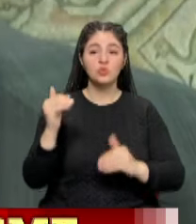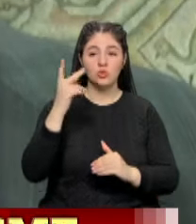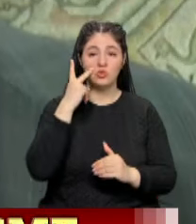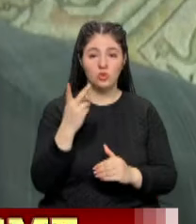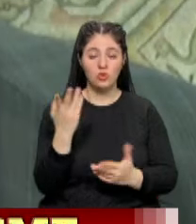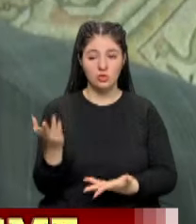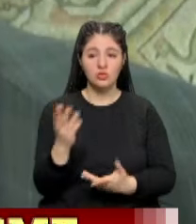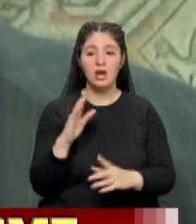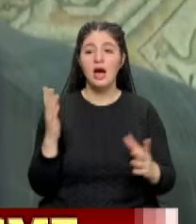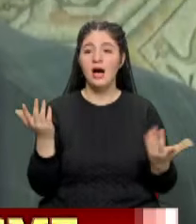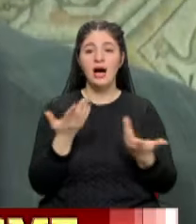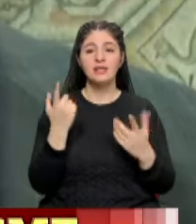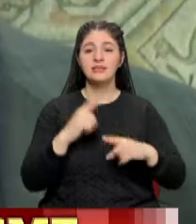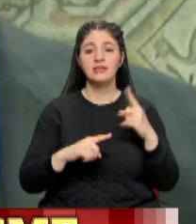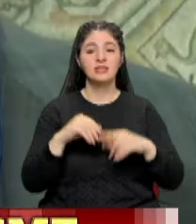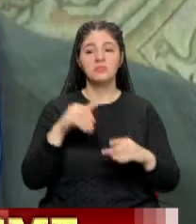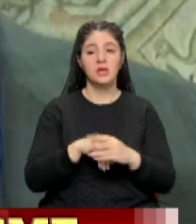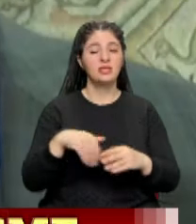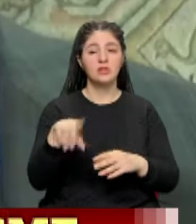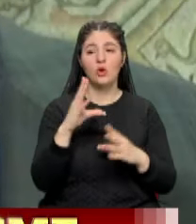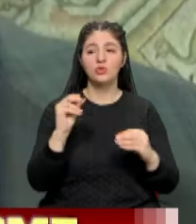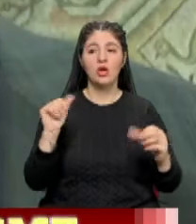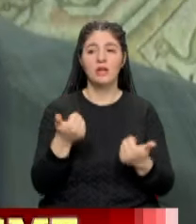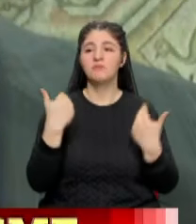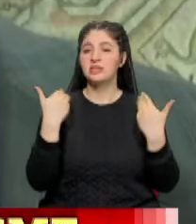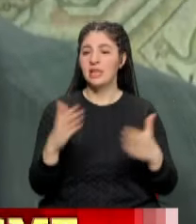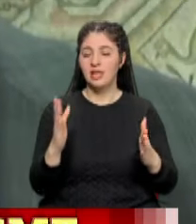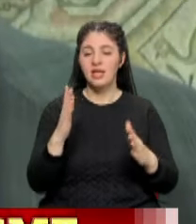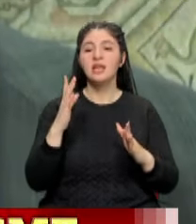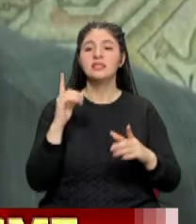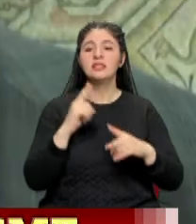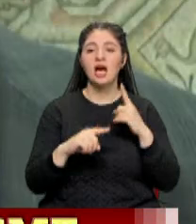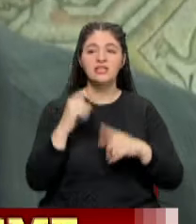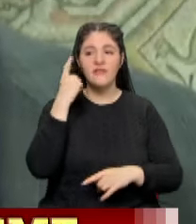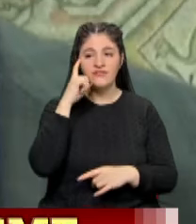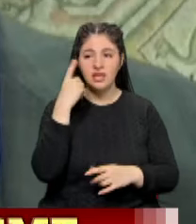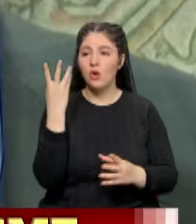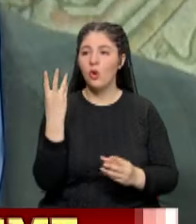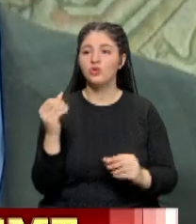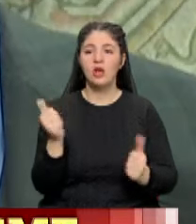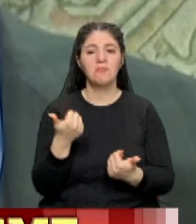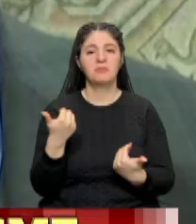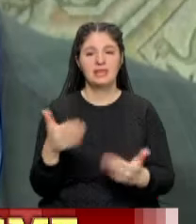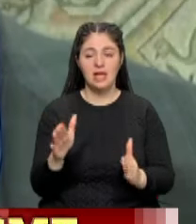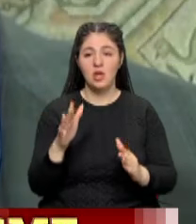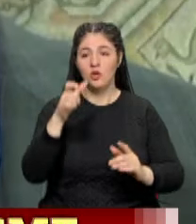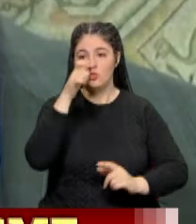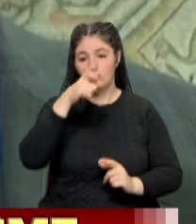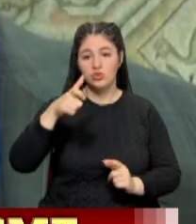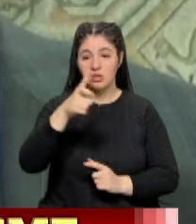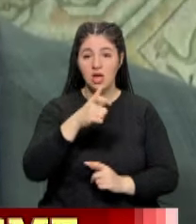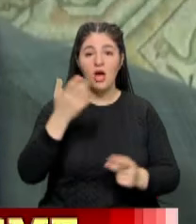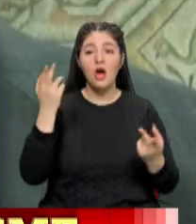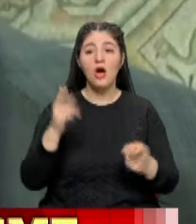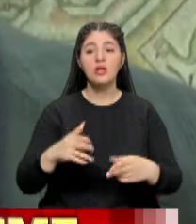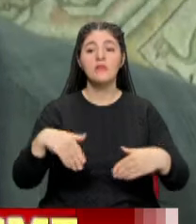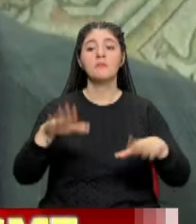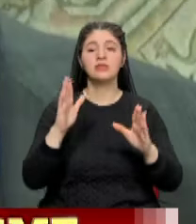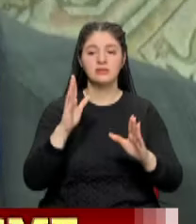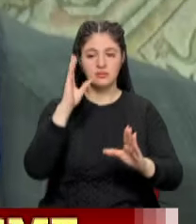görüyoruz. Hangi siyasi partiden olursa olsun, siyasi fikri ne olursa olsun, ülkemiz